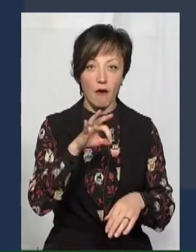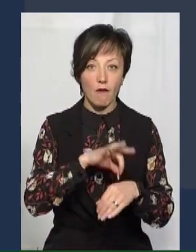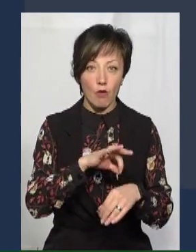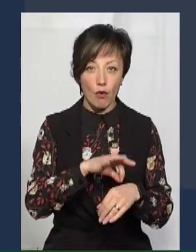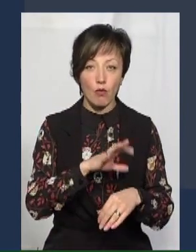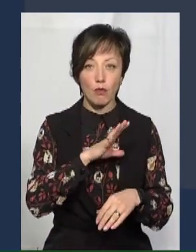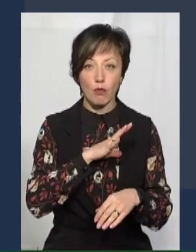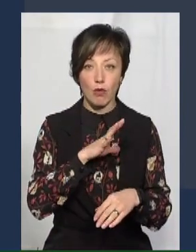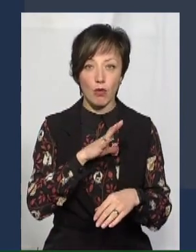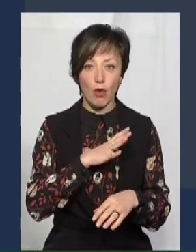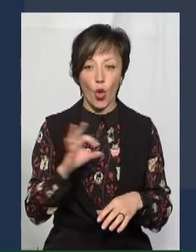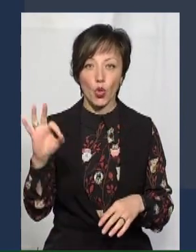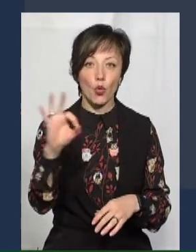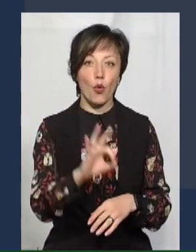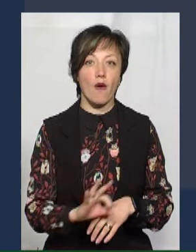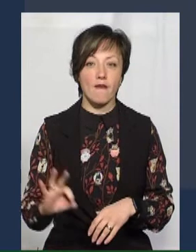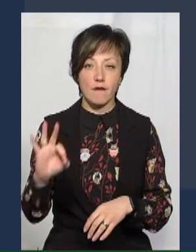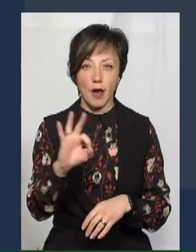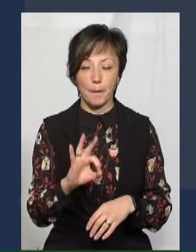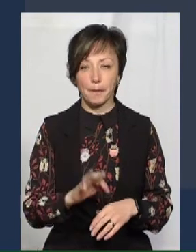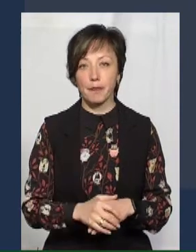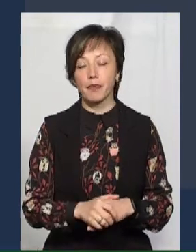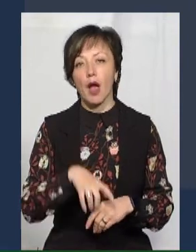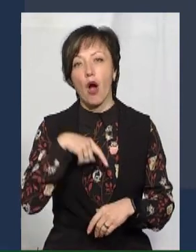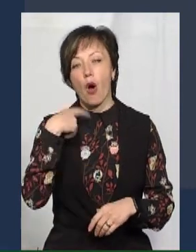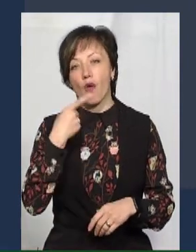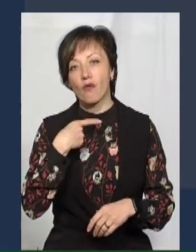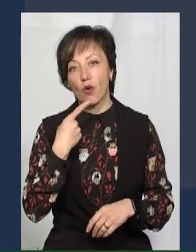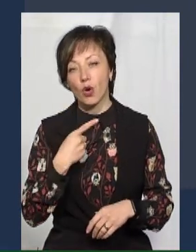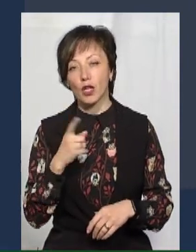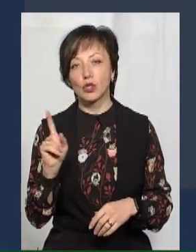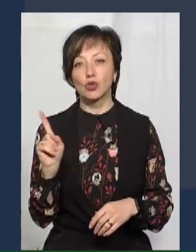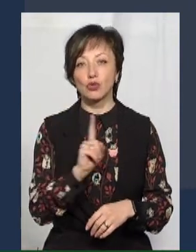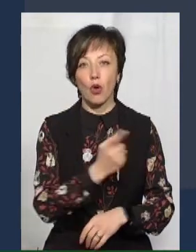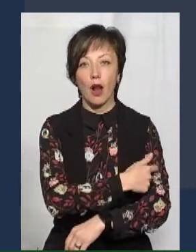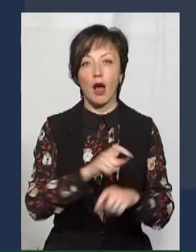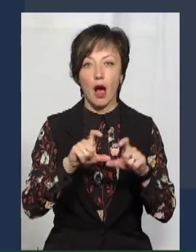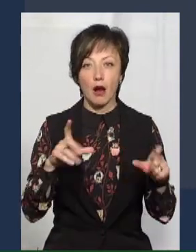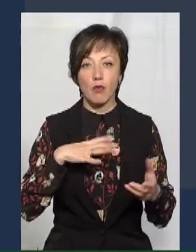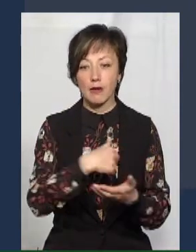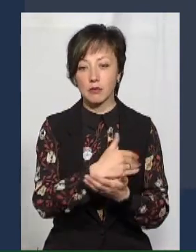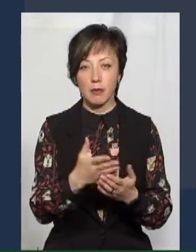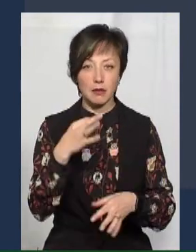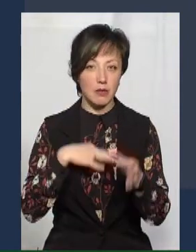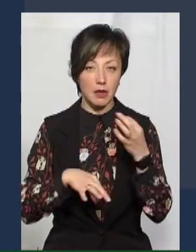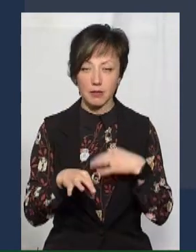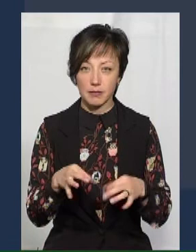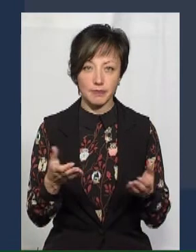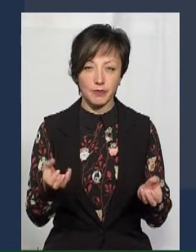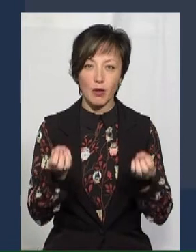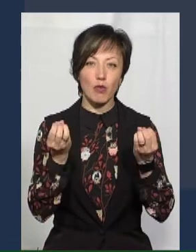було абсолютно нульове. Тобто говорити про те, що лікарня була забезпечена медикаментами,